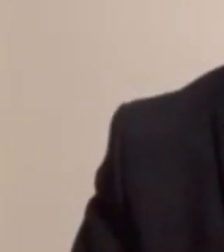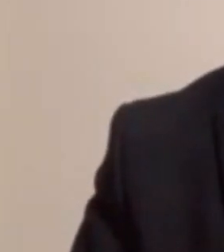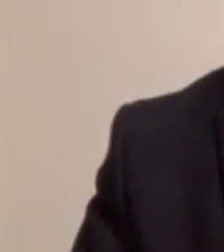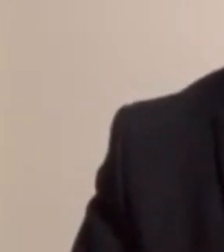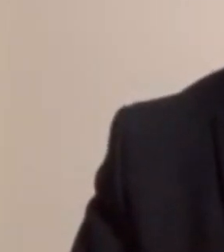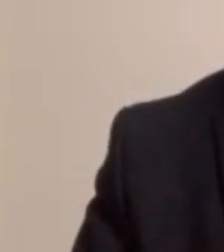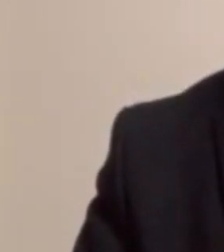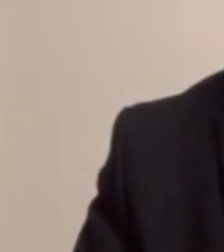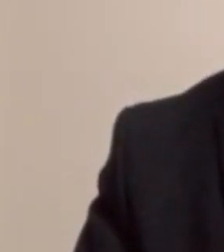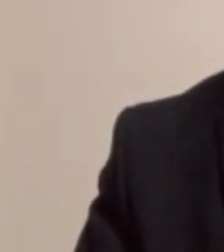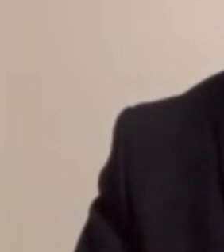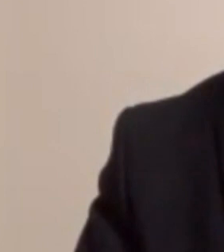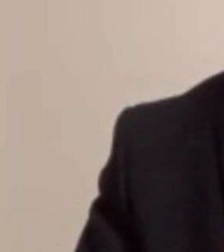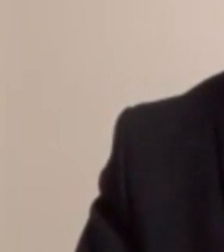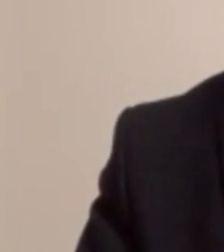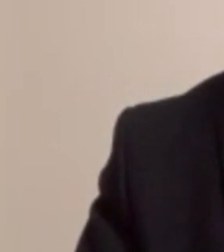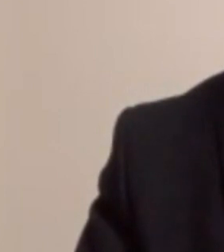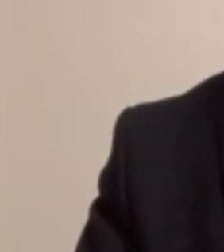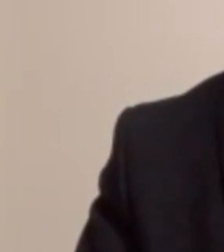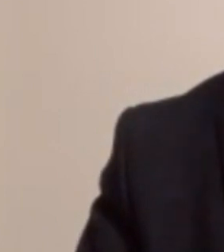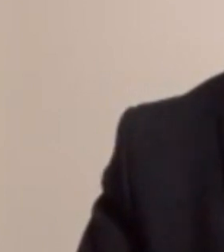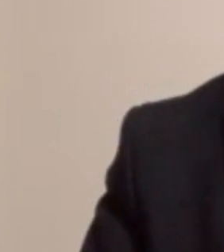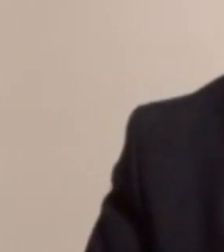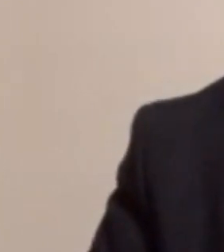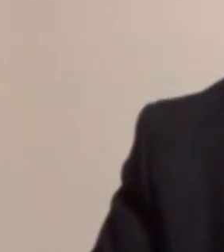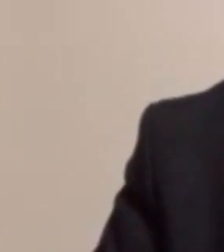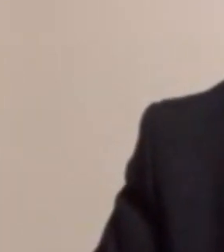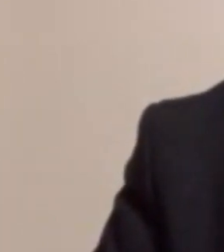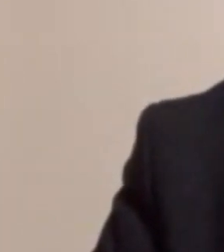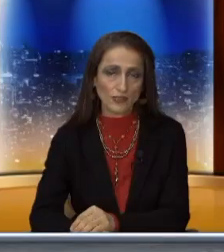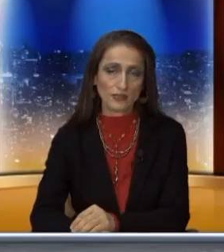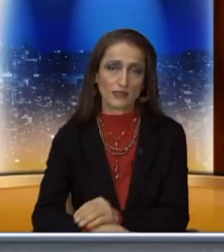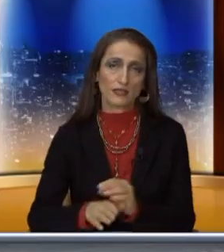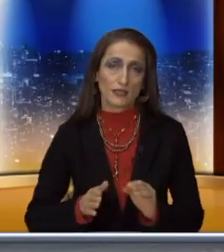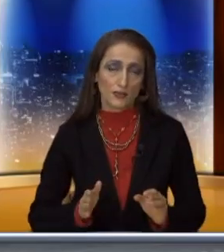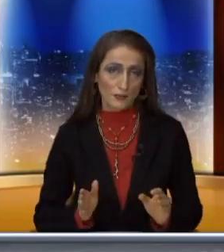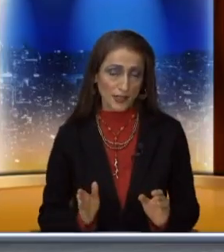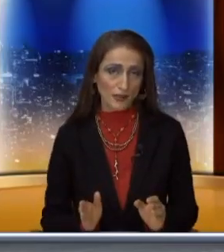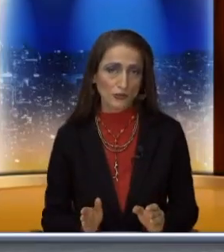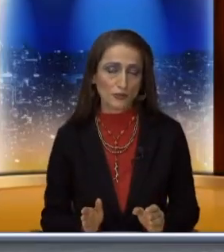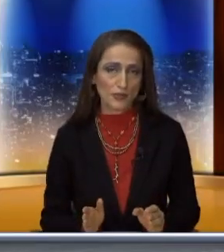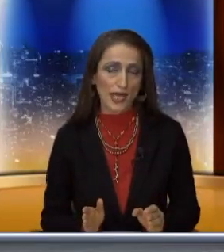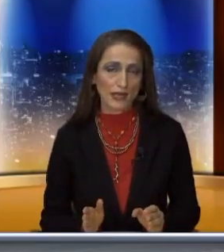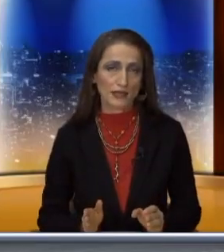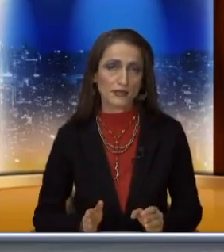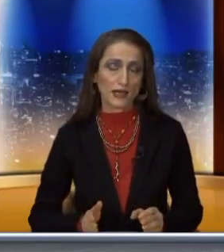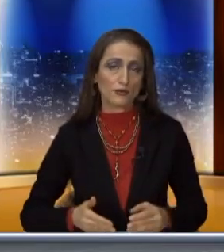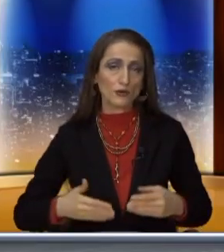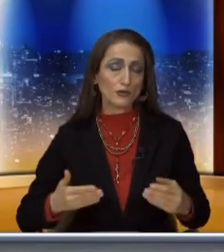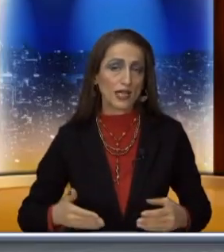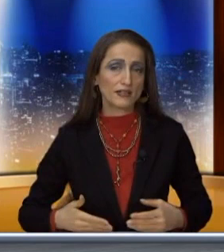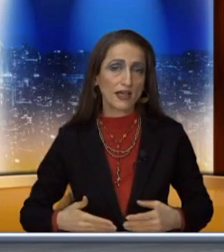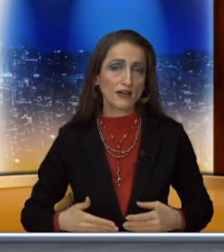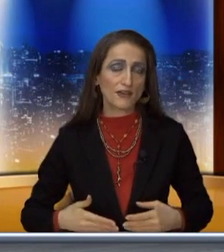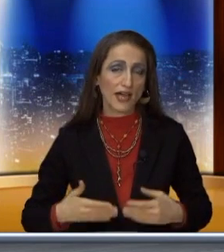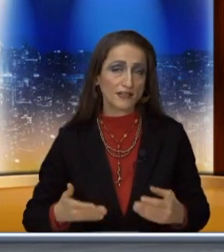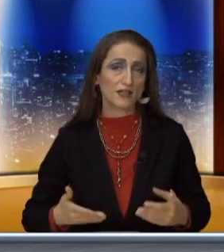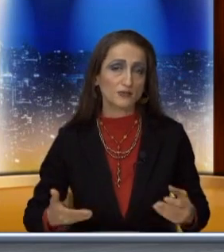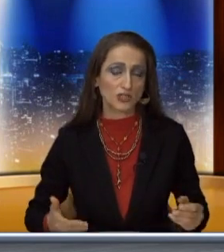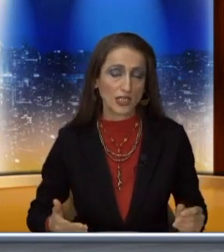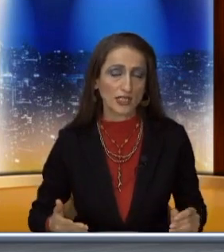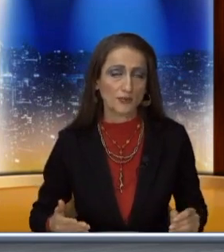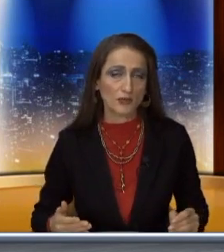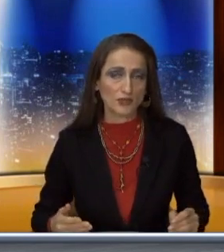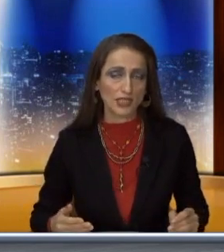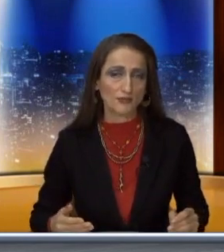بكل ما يحتاجه. أبونا، هل هناك تنسيق وتعاون بينكم بحيث تحققون أهداف